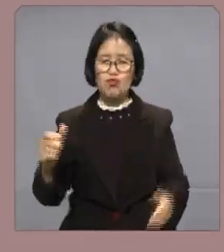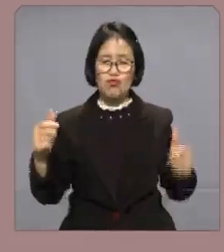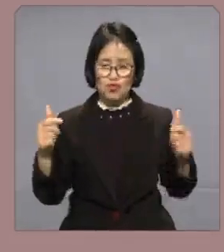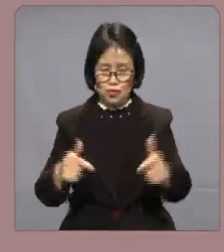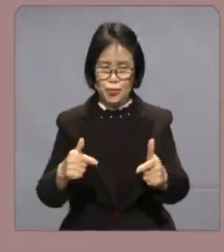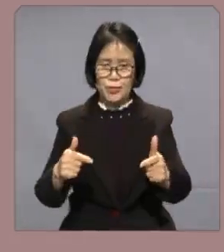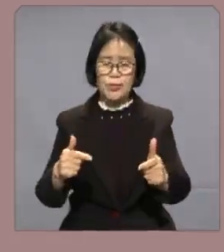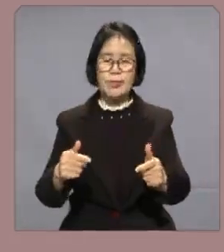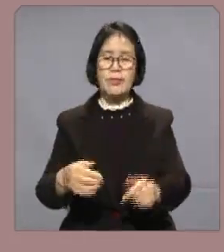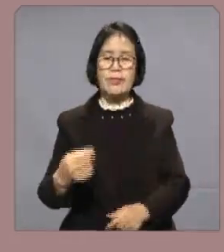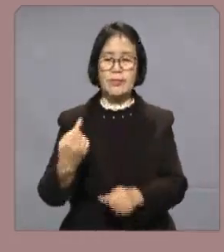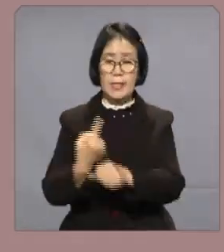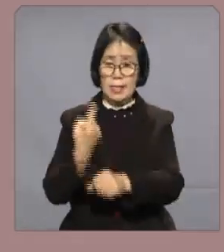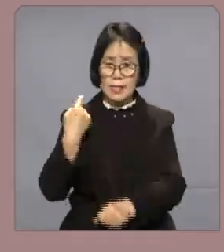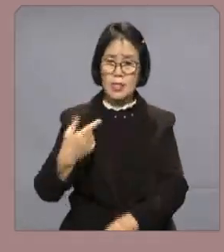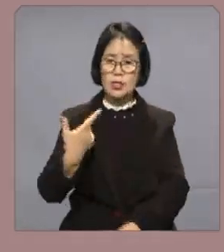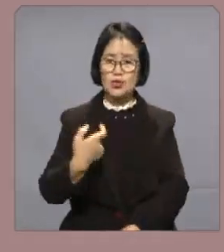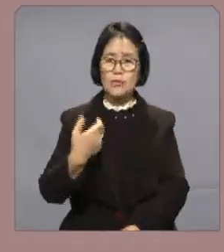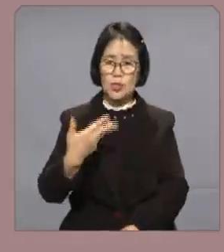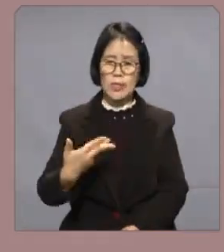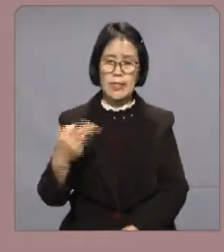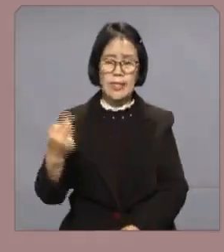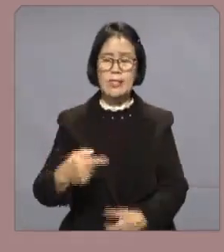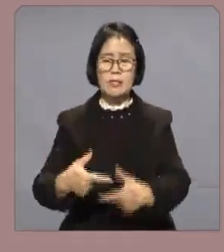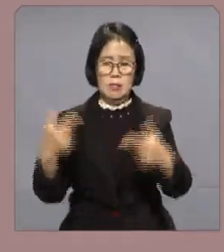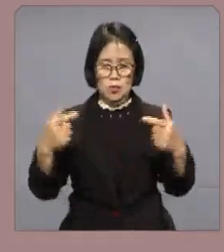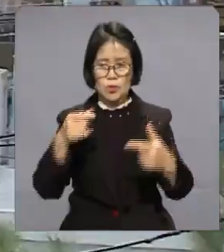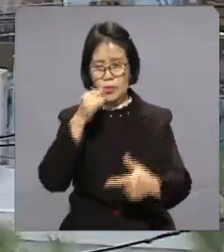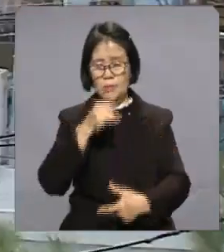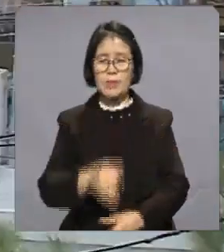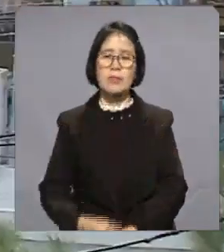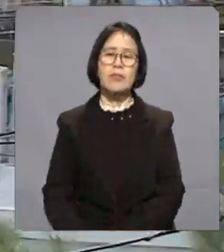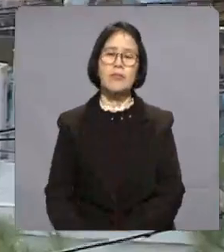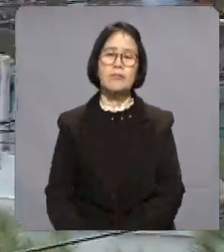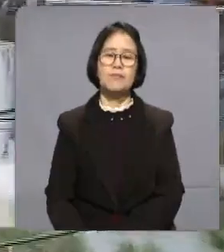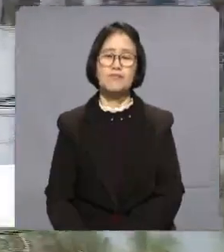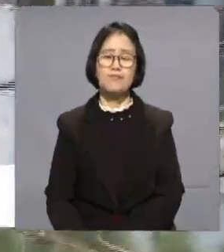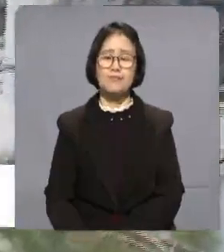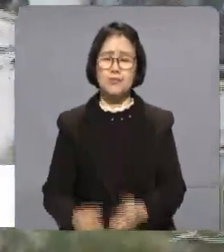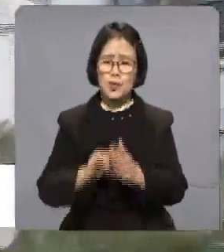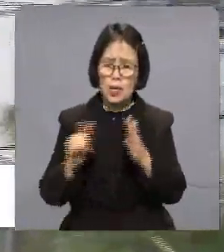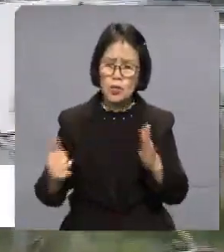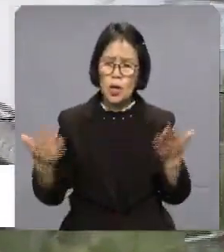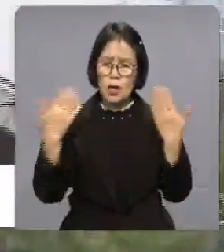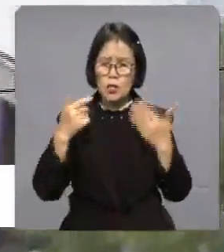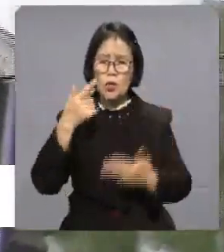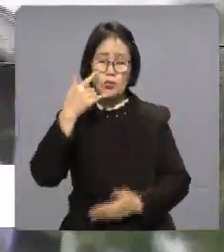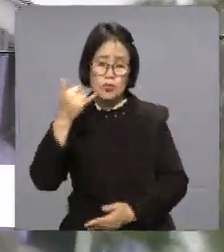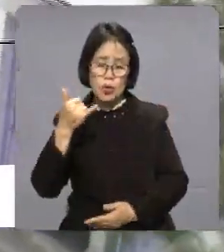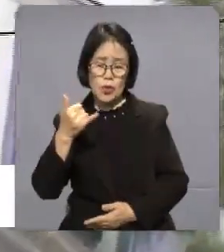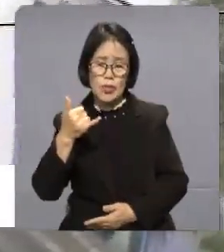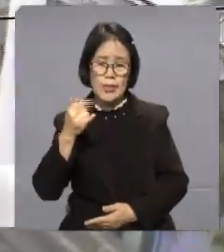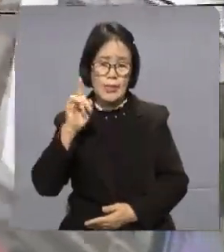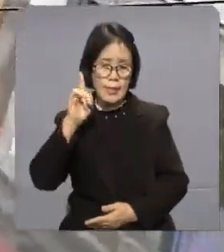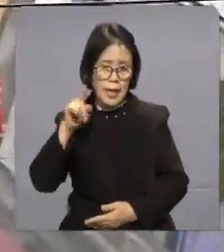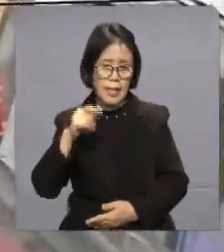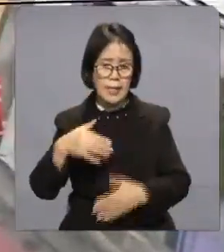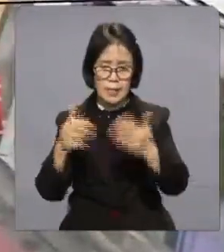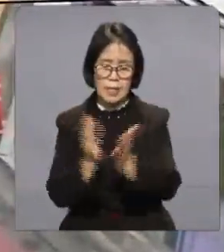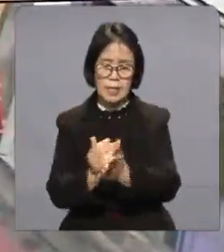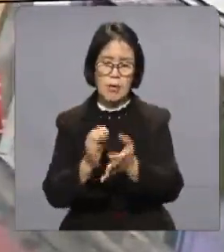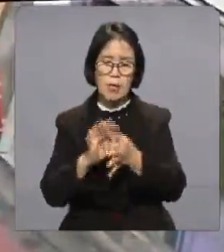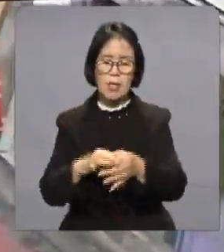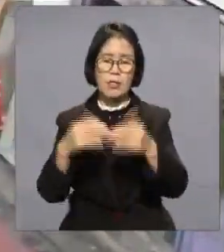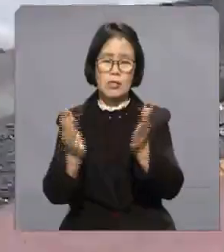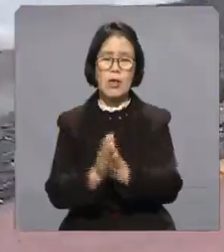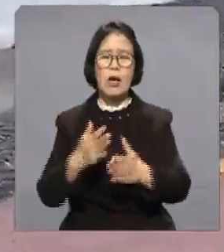줄었다가 지난해 68건으로 다시 늘고 있는 추세입니다. 유가족과 학교 학부모들은 내일 지자체와 관련 기관에